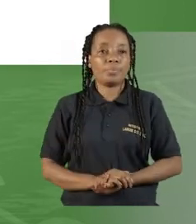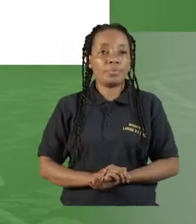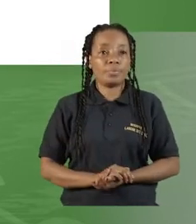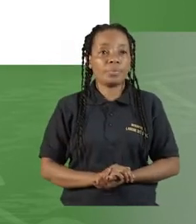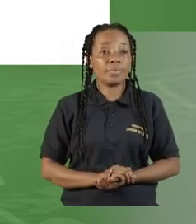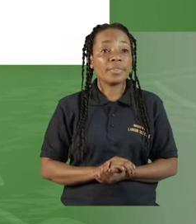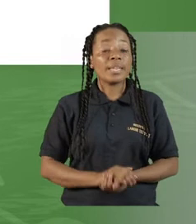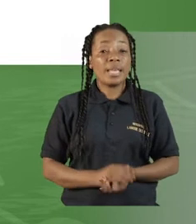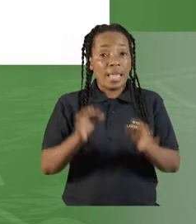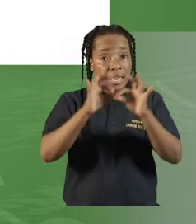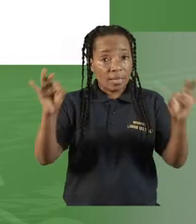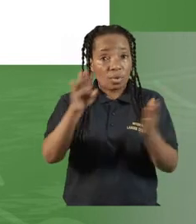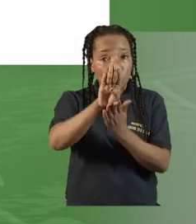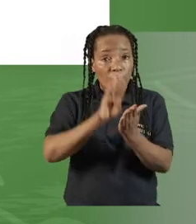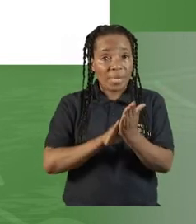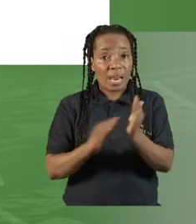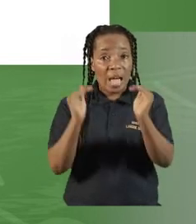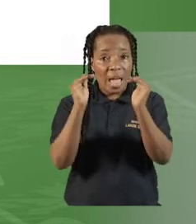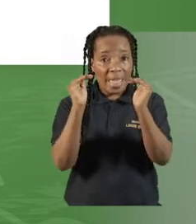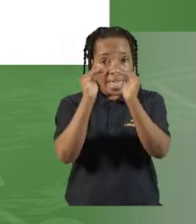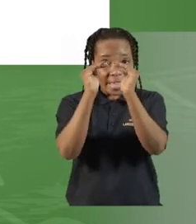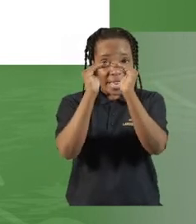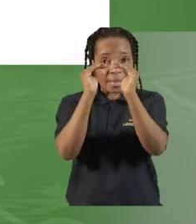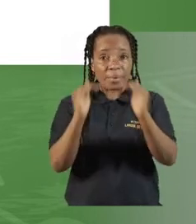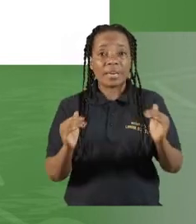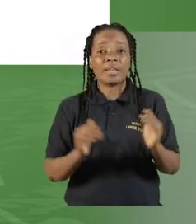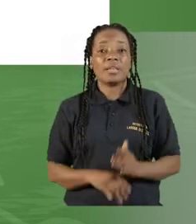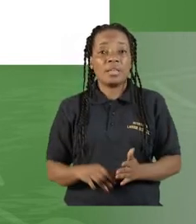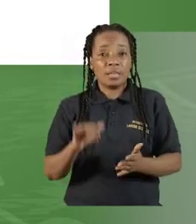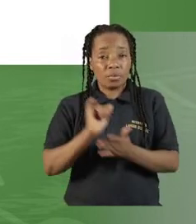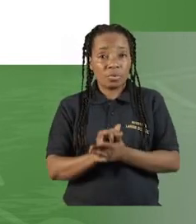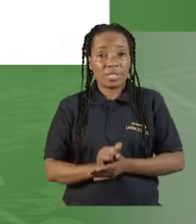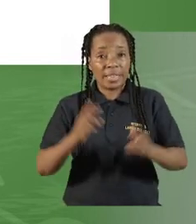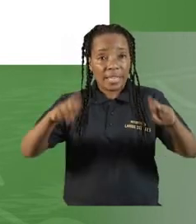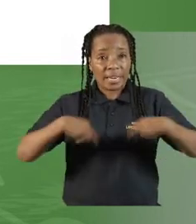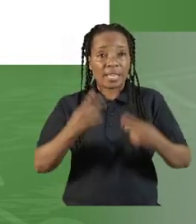L'équation bilan équilibré de cette réaction est